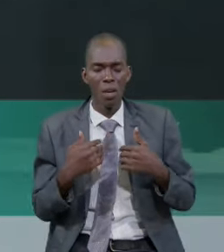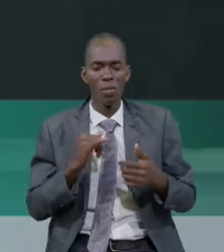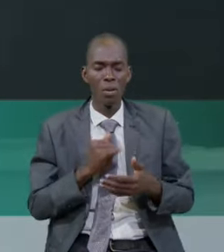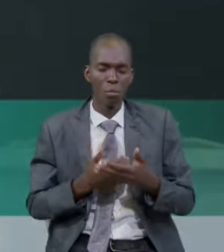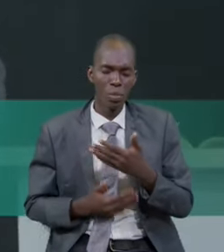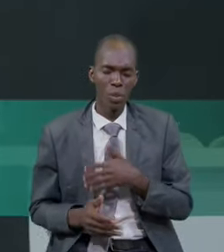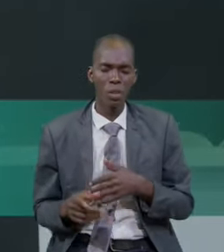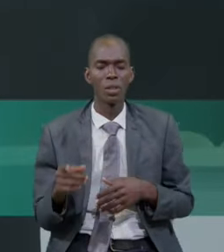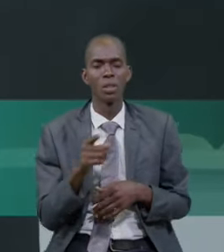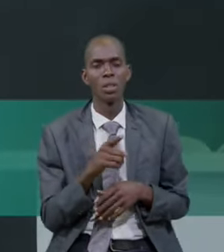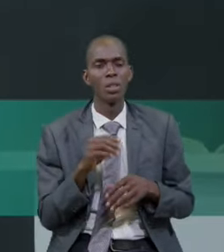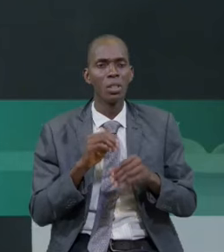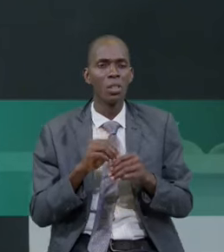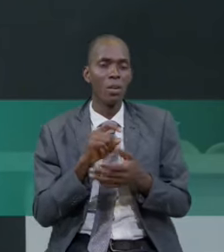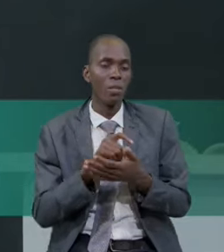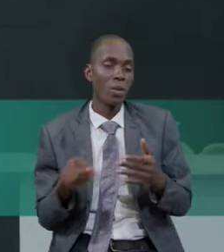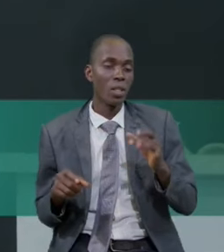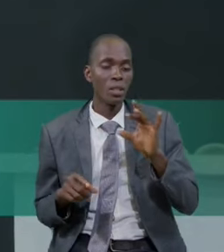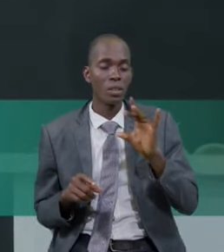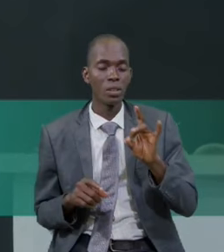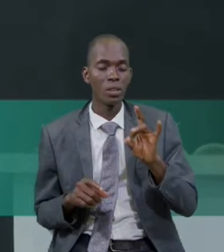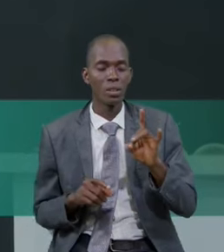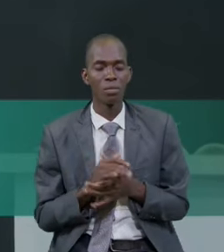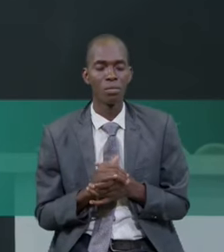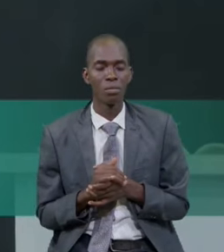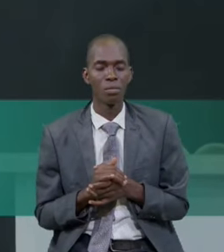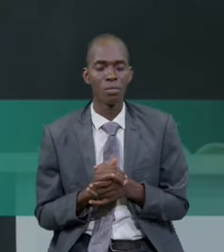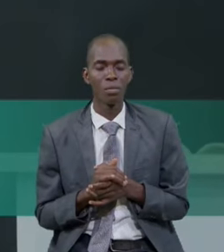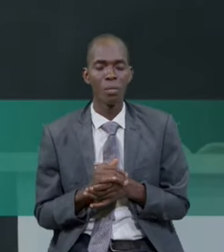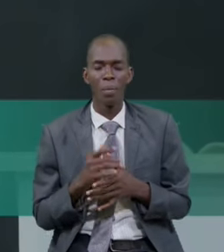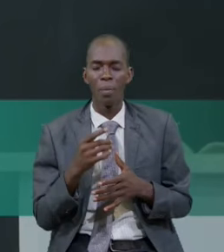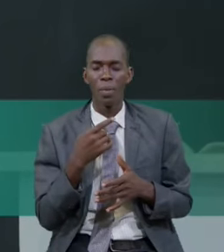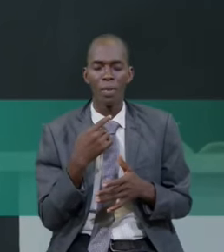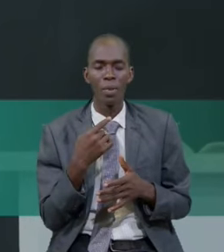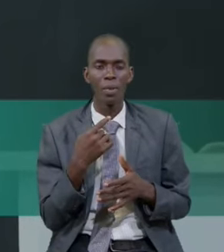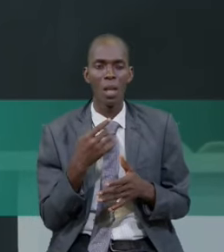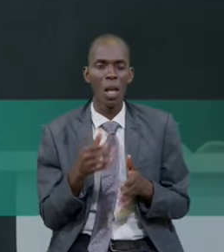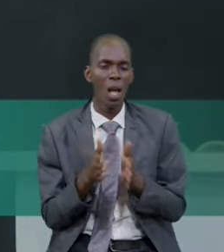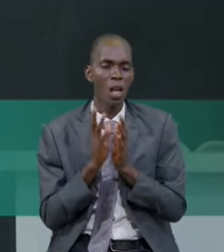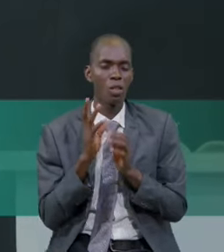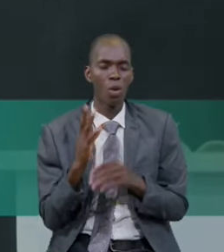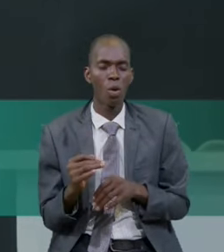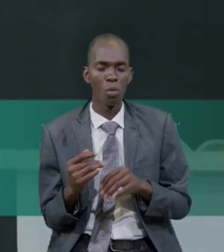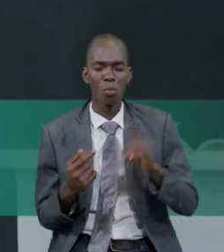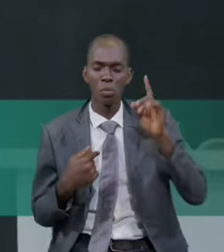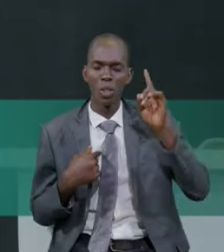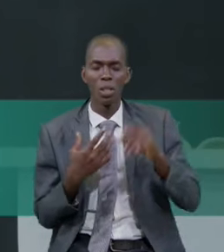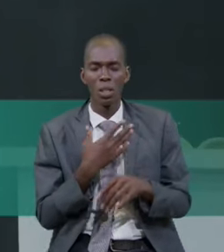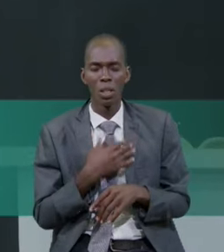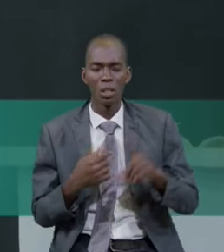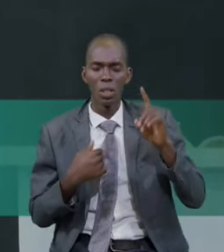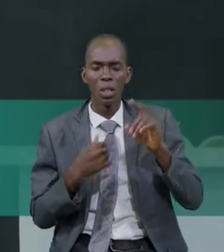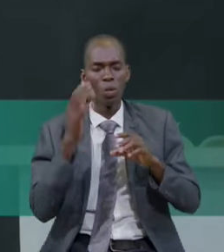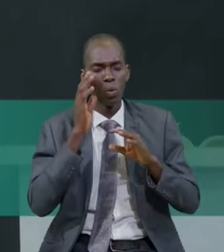Voyons le verset 8. Verset 8. Il dit, demande-moi et je te donnerai les nations pour héritage,